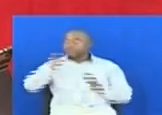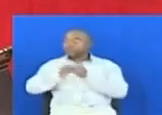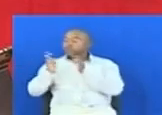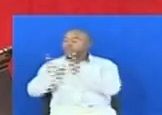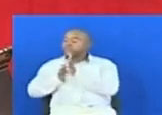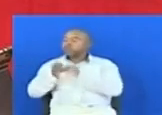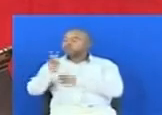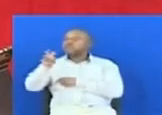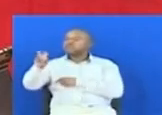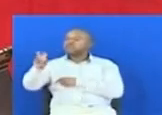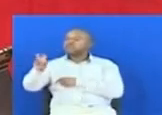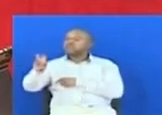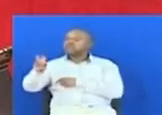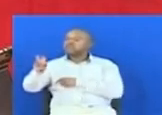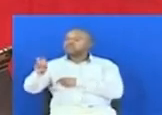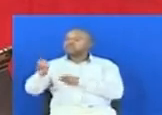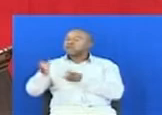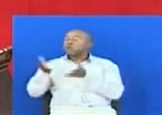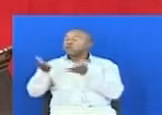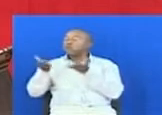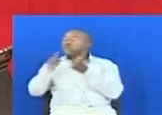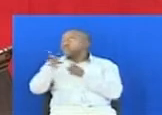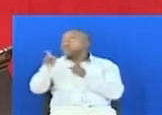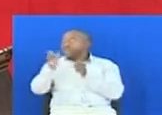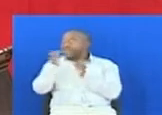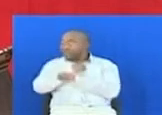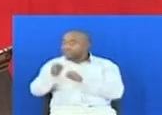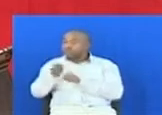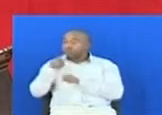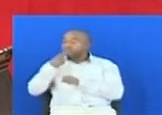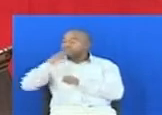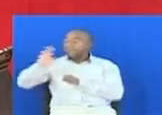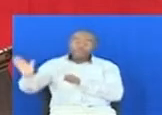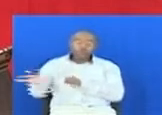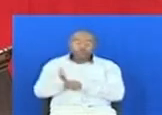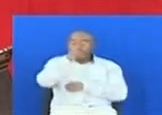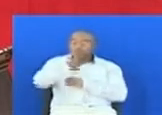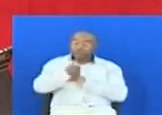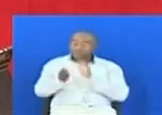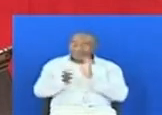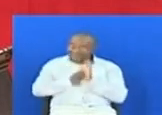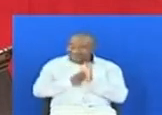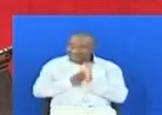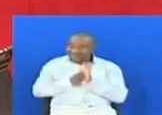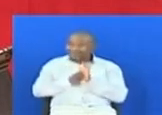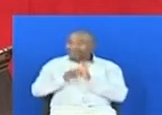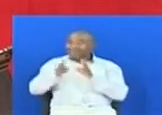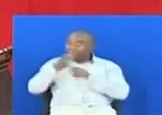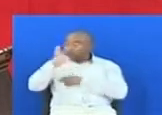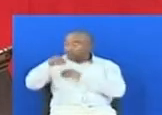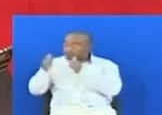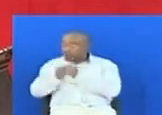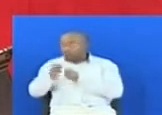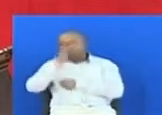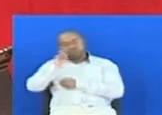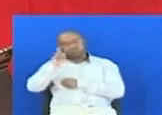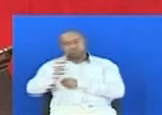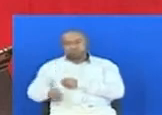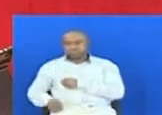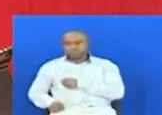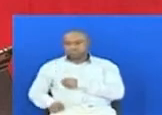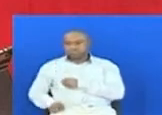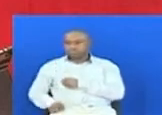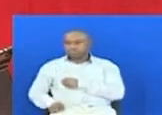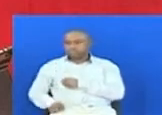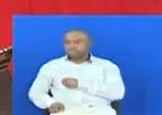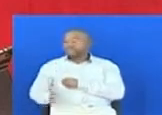huwezi kuplani kwamba imekuja itaondoka mwezi September Kwa hiyo kwa sababu tunaondoka Septemba,